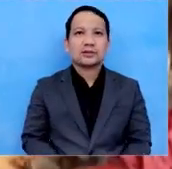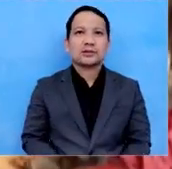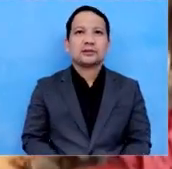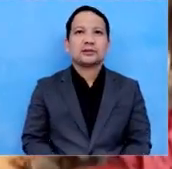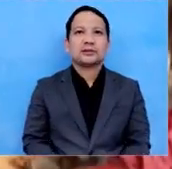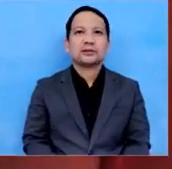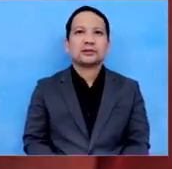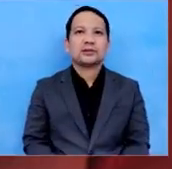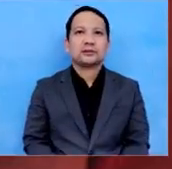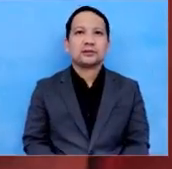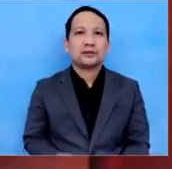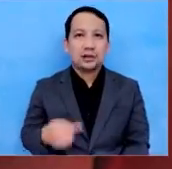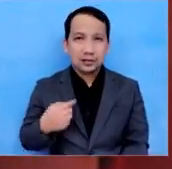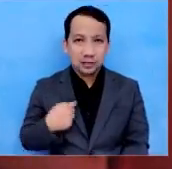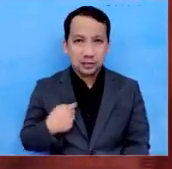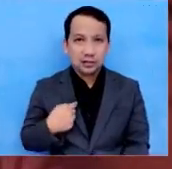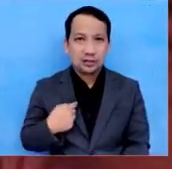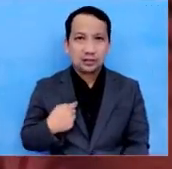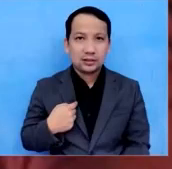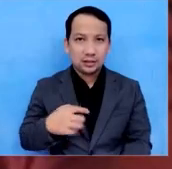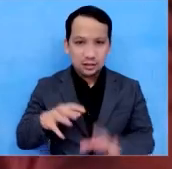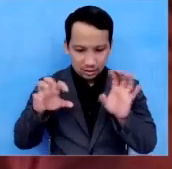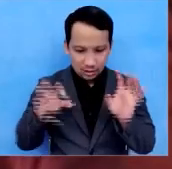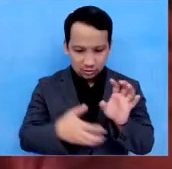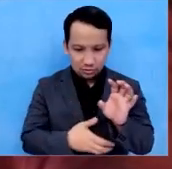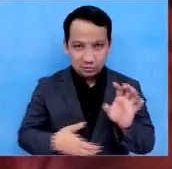isa ako. Wala na lang gan.